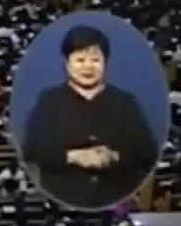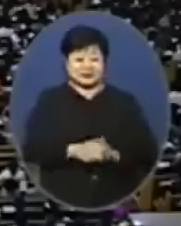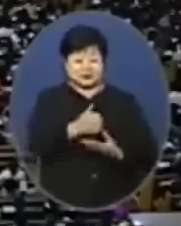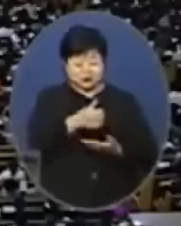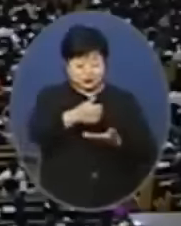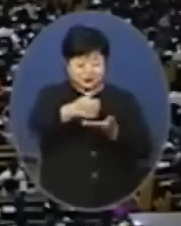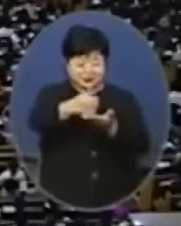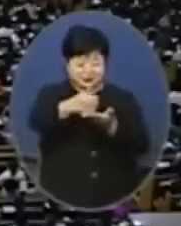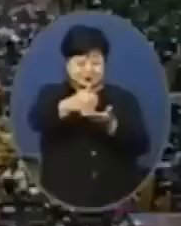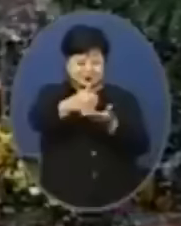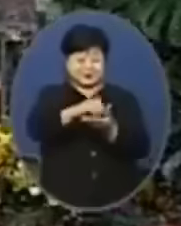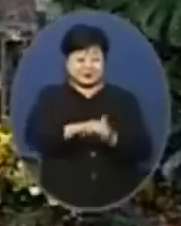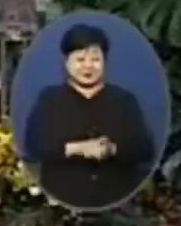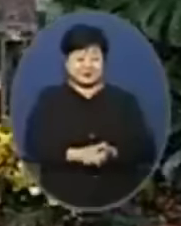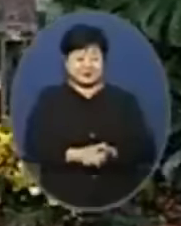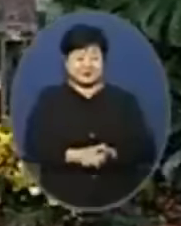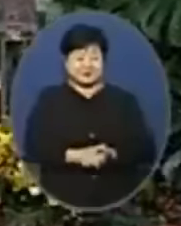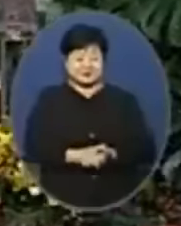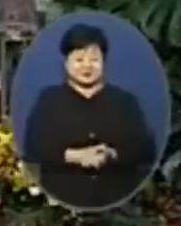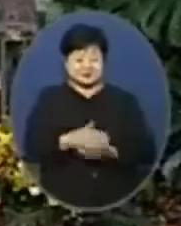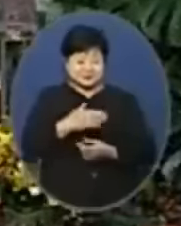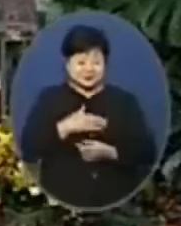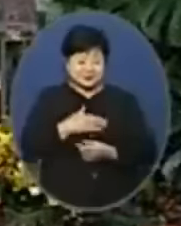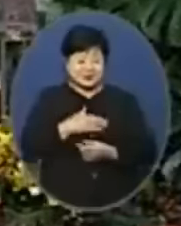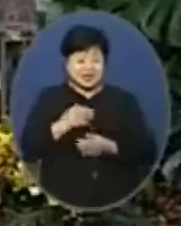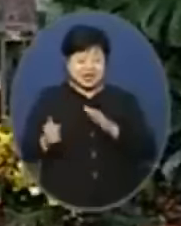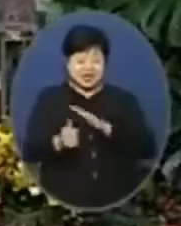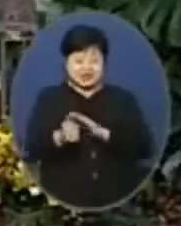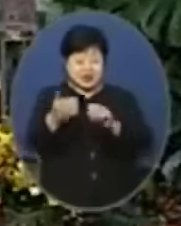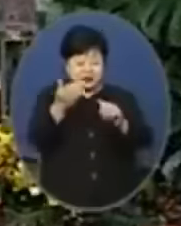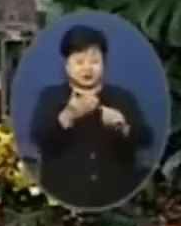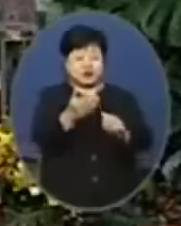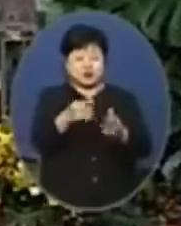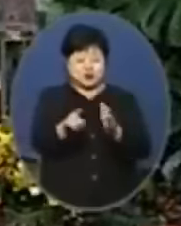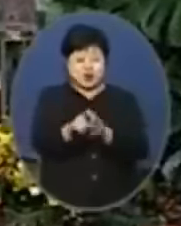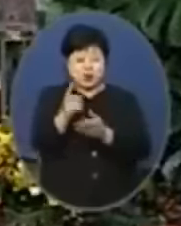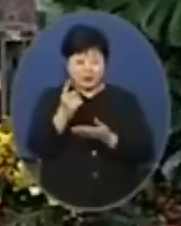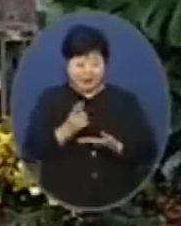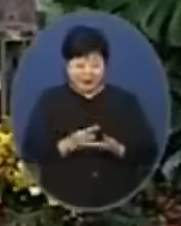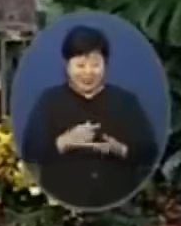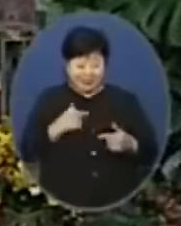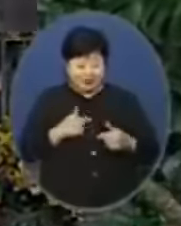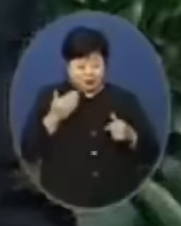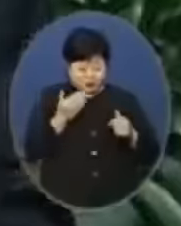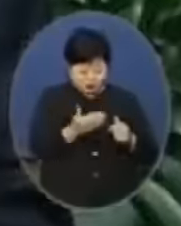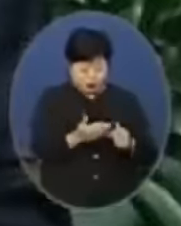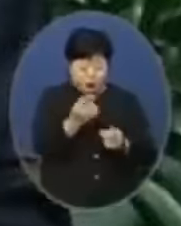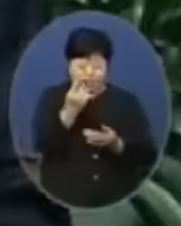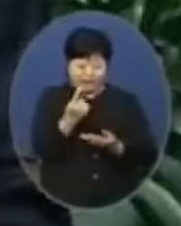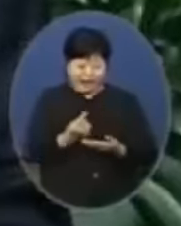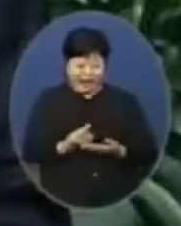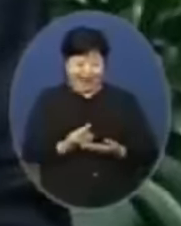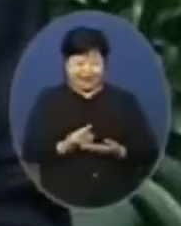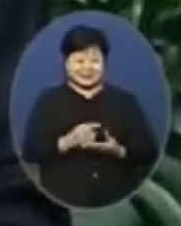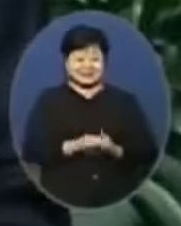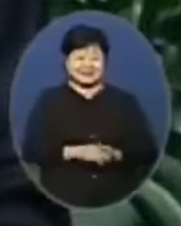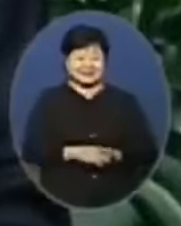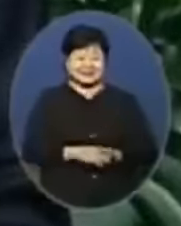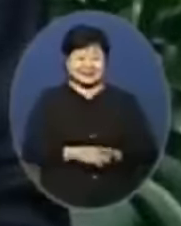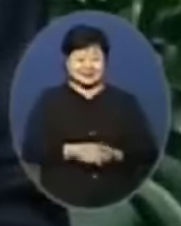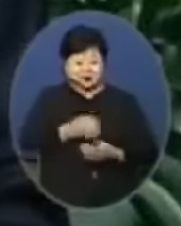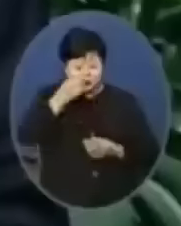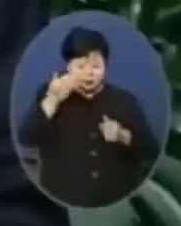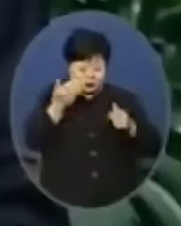주님은 너희들에게 내가 희망을 주기 위해서 왔다, 기쁨을 주기 위해서 왔다,